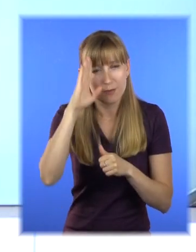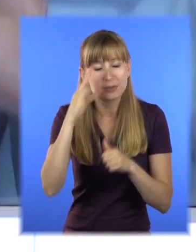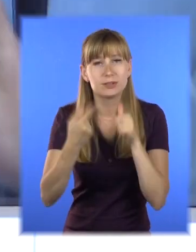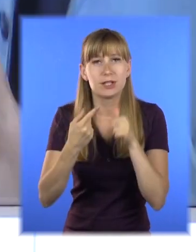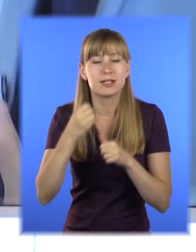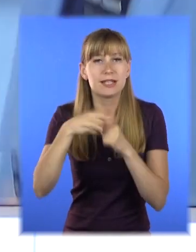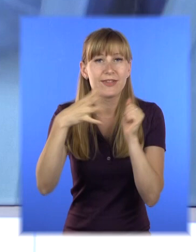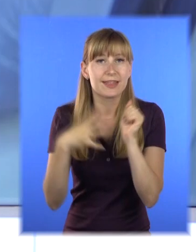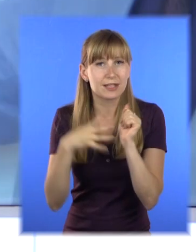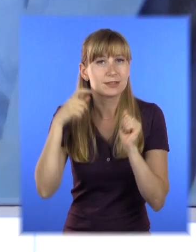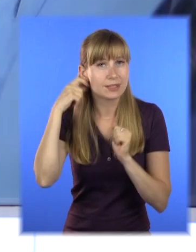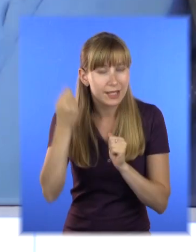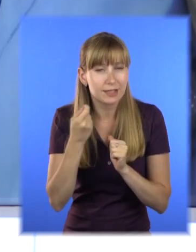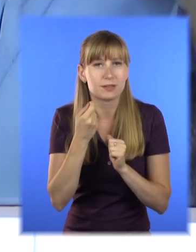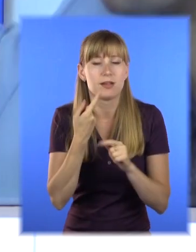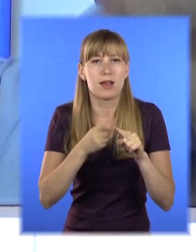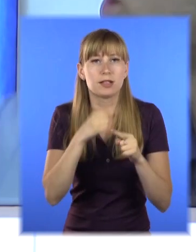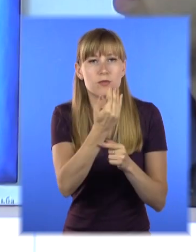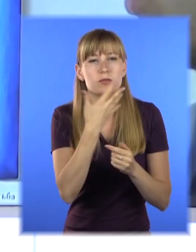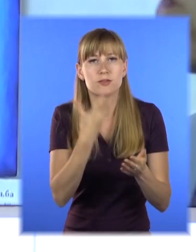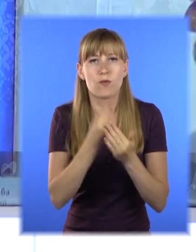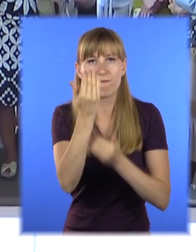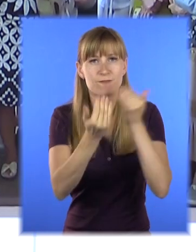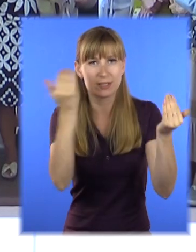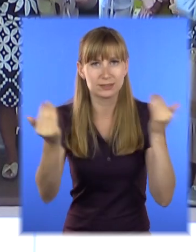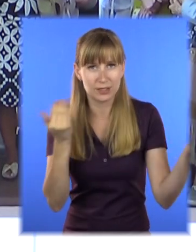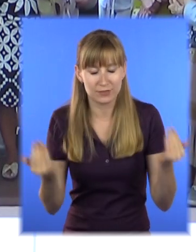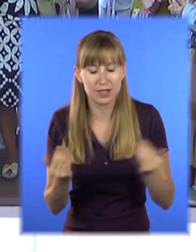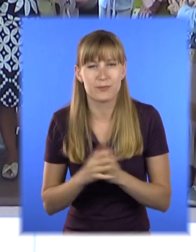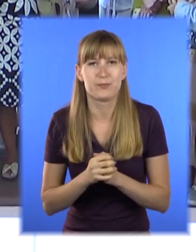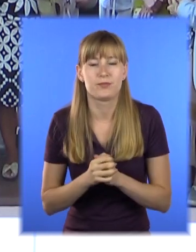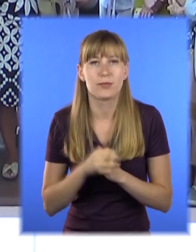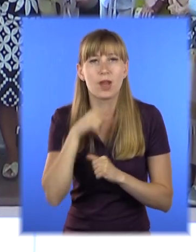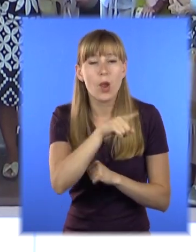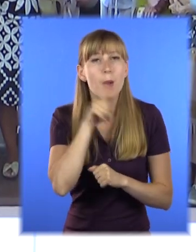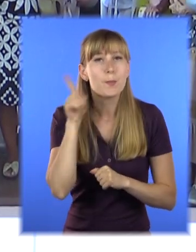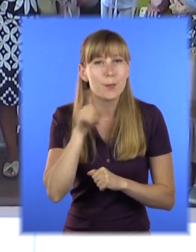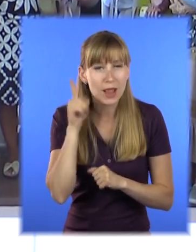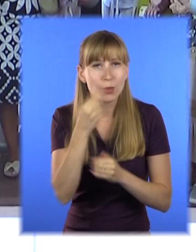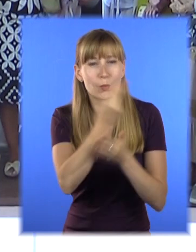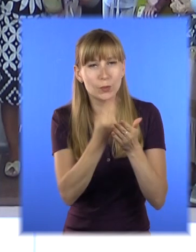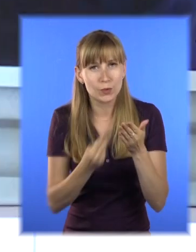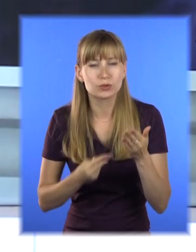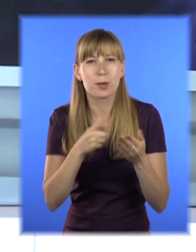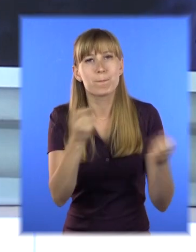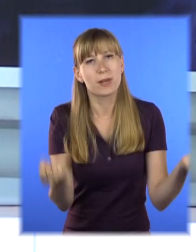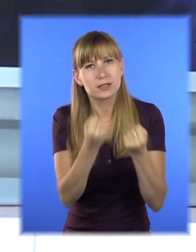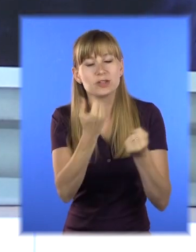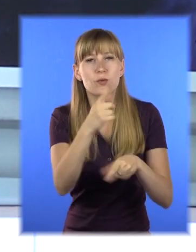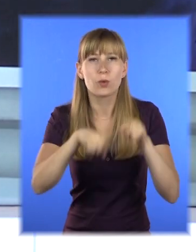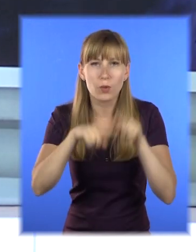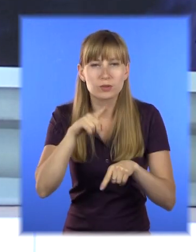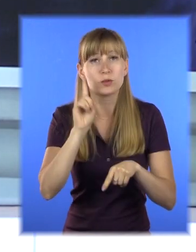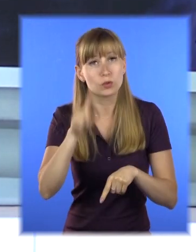під назвою «Катарсис». Хлопцю лише 19, але це вже не перша його виставка. Молодого художника підтримають не тільки